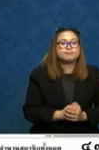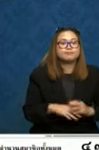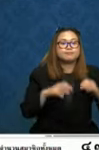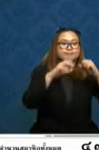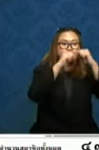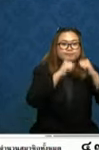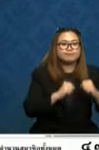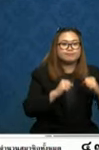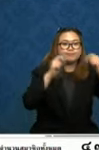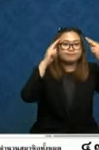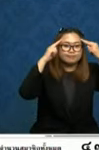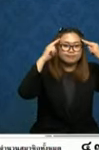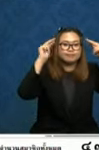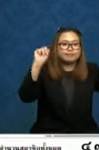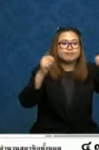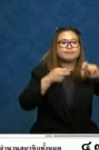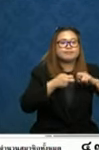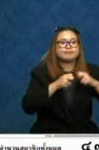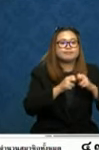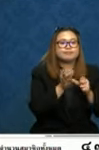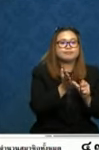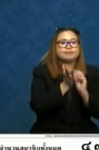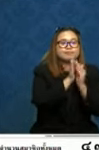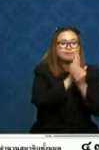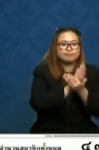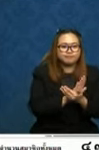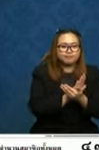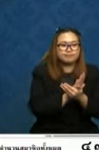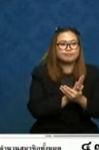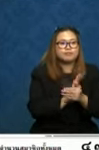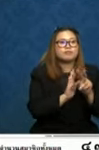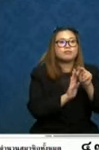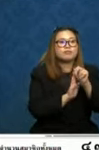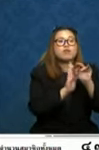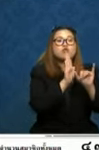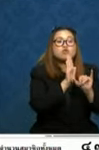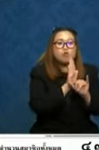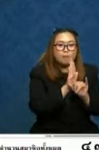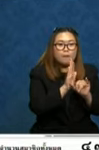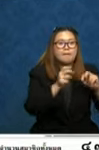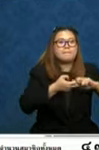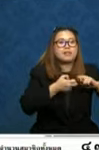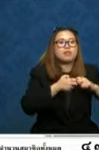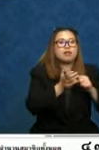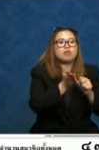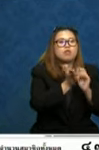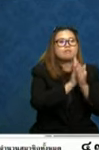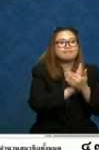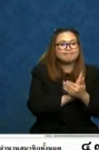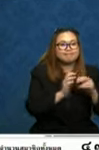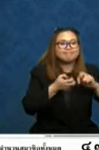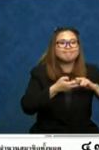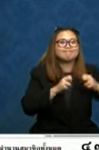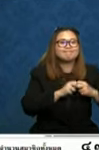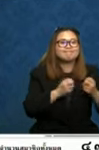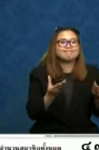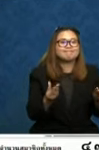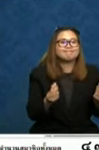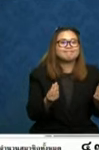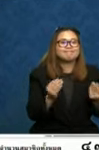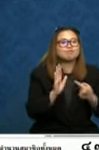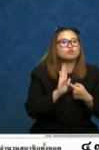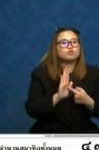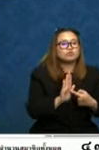นตรีเกี่ยวกับการแก้ไขปัญหาเรื่องนโยบายการบริหารจัดการที่ดินด้วยนะครับตัวอย่างที่ดินสหก